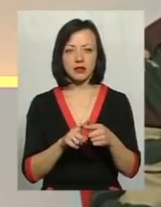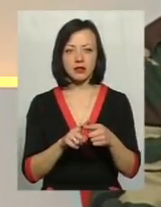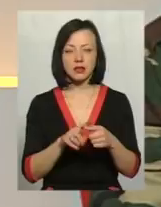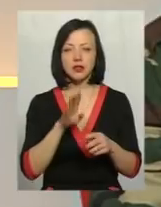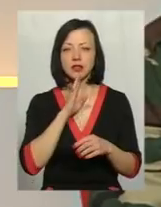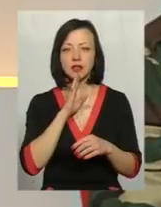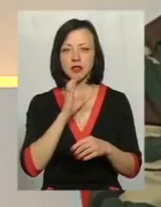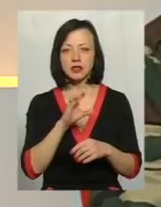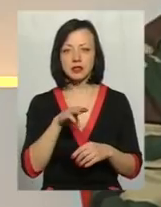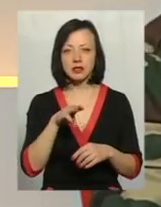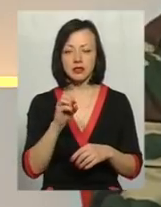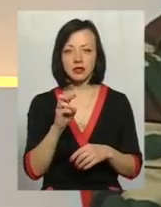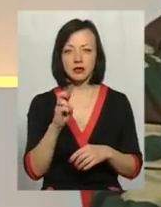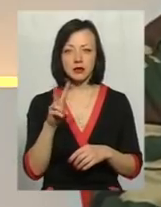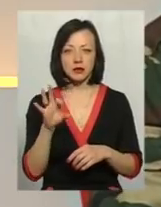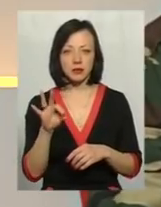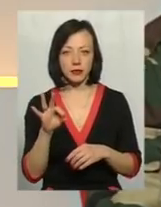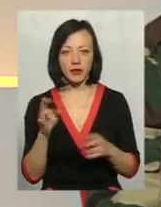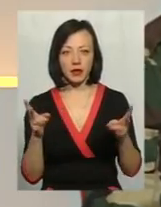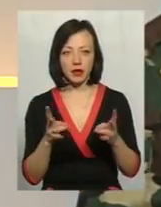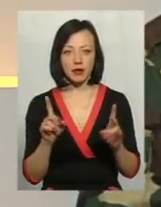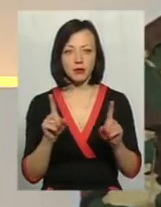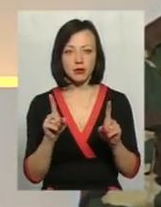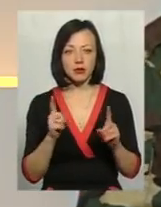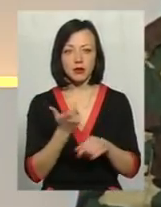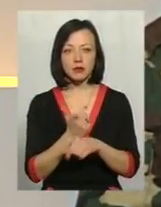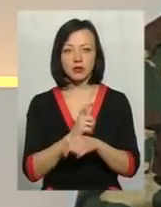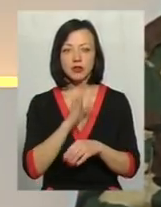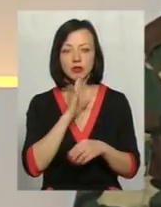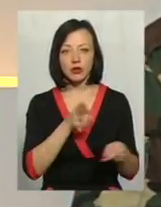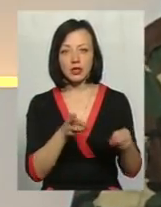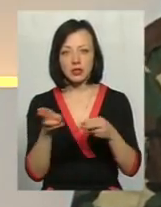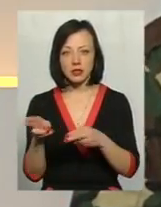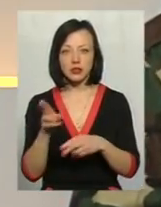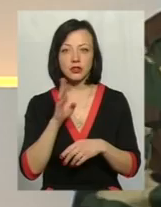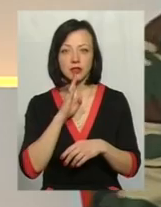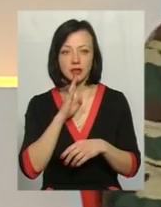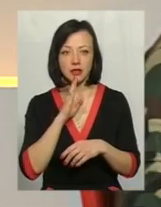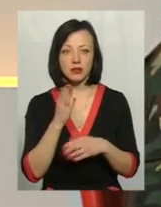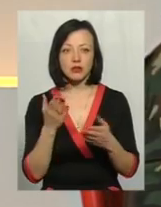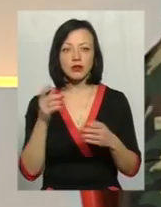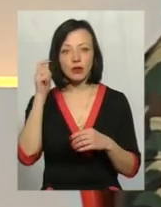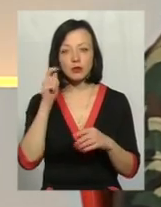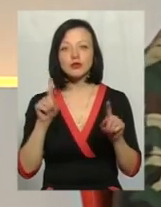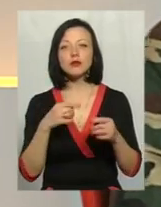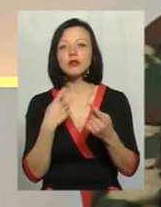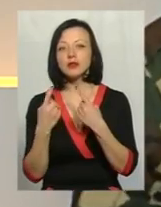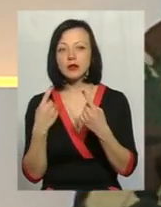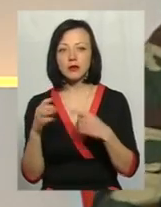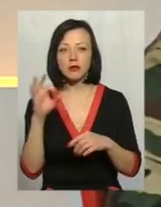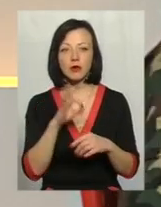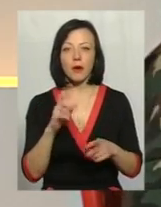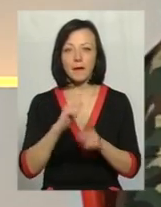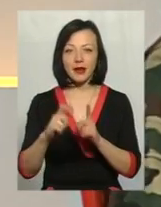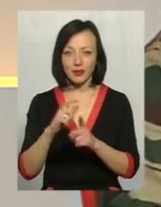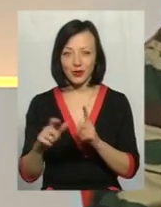Стебло, і вона... Треба, щоб от більше жінок їздили, тому що жінки, вони, ми що з хлопцями можемо говорити? Про патрони,